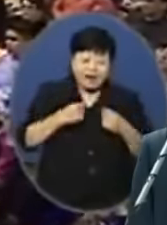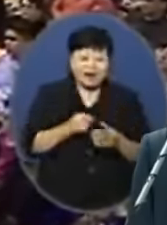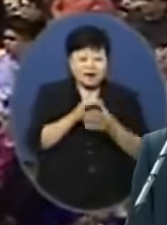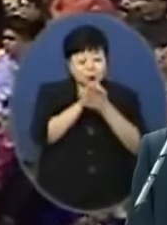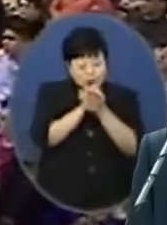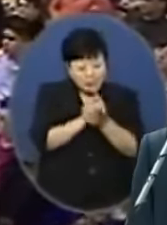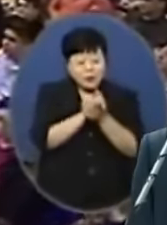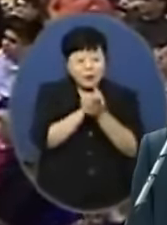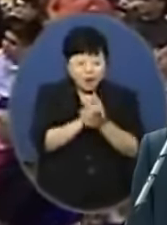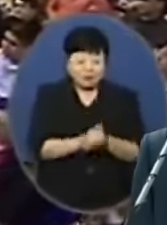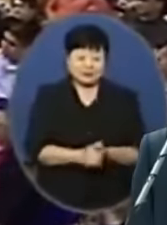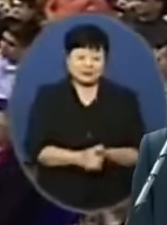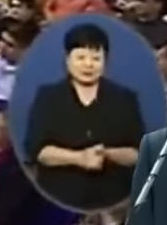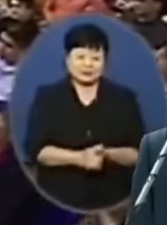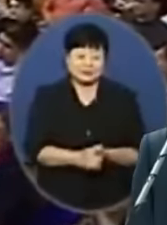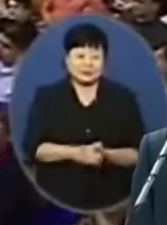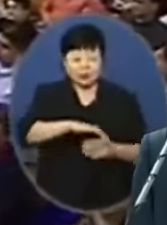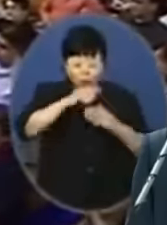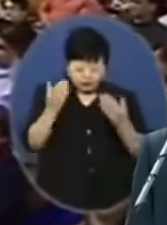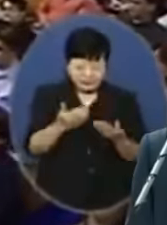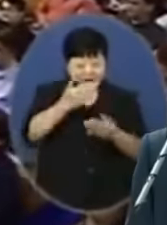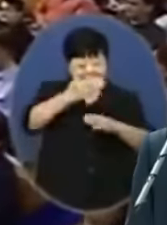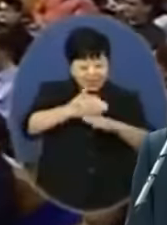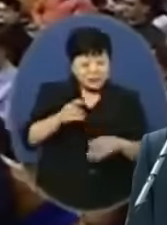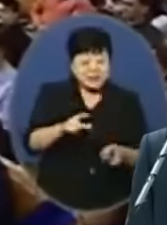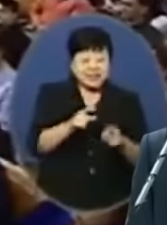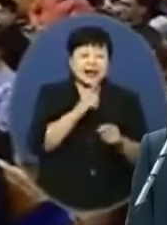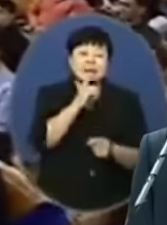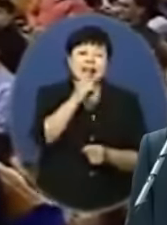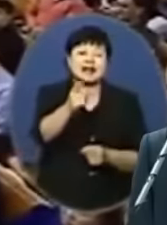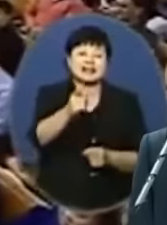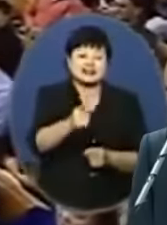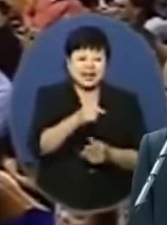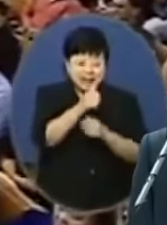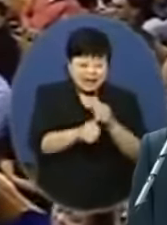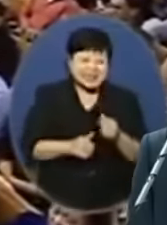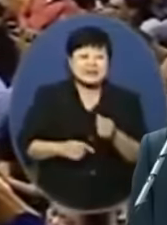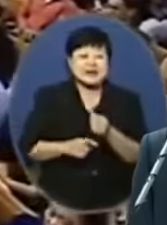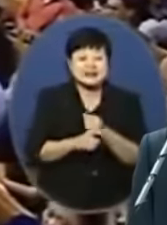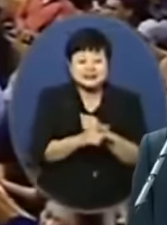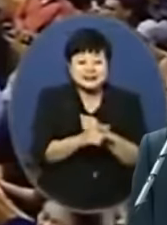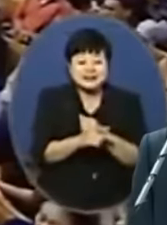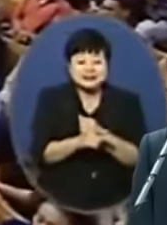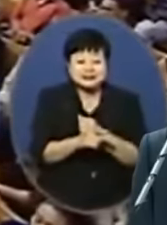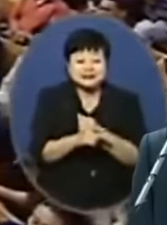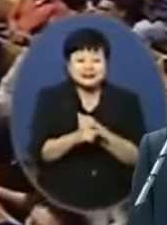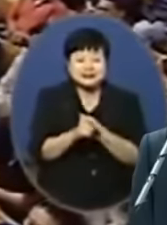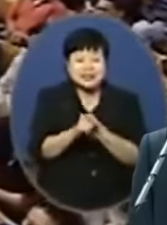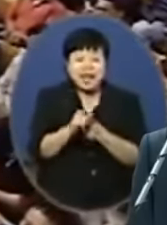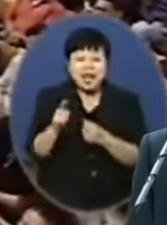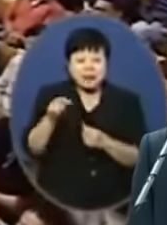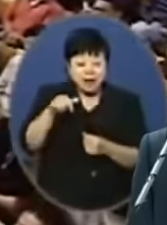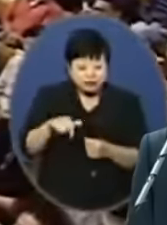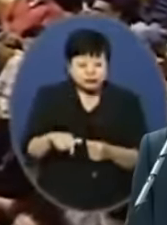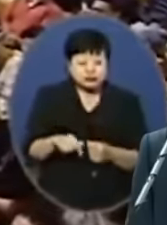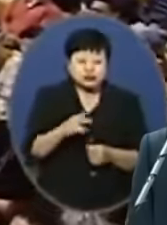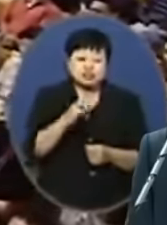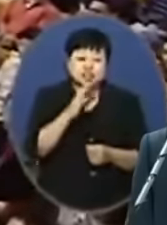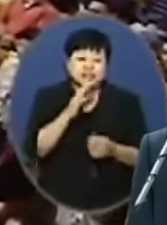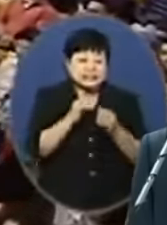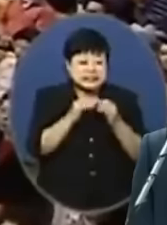늘 기도하고 그리고 범사에 감사하면서 살아라는 것이 하나님의 뜻인 것입니다. 하박국이라는